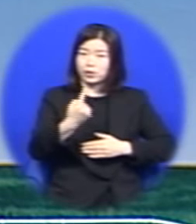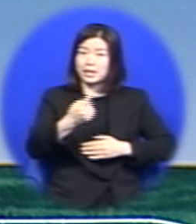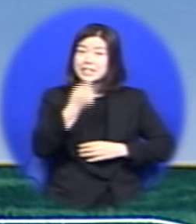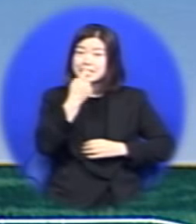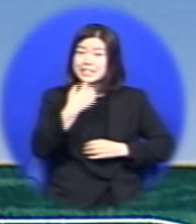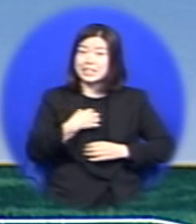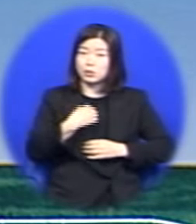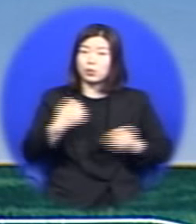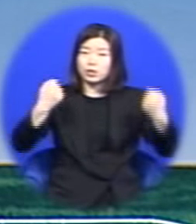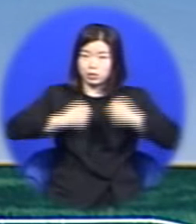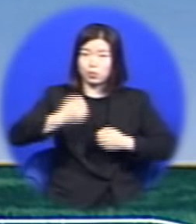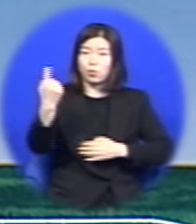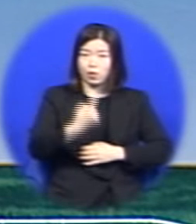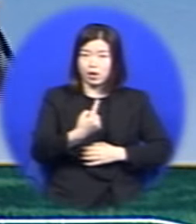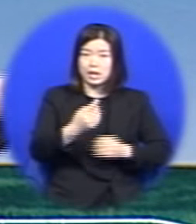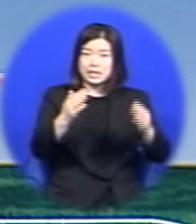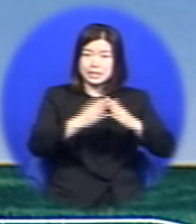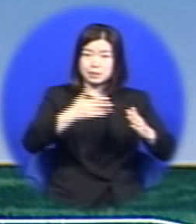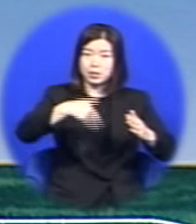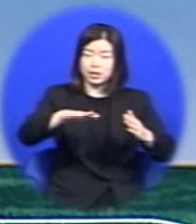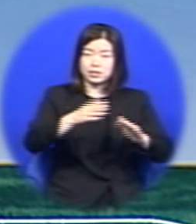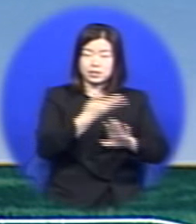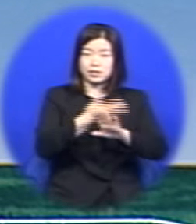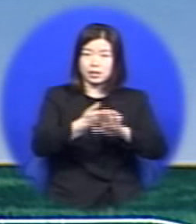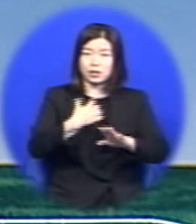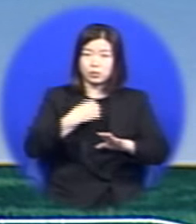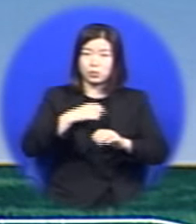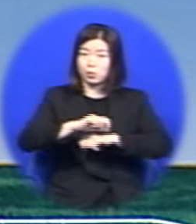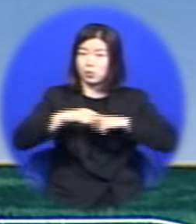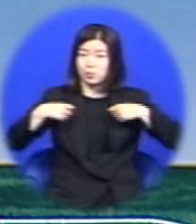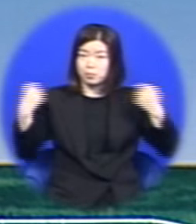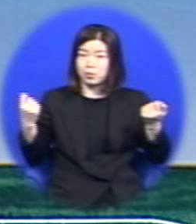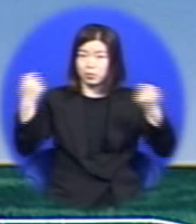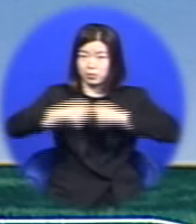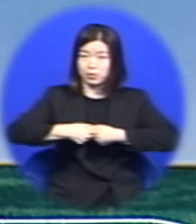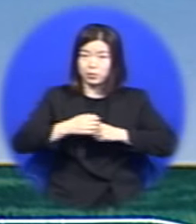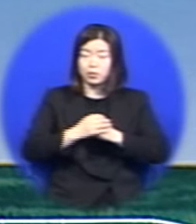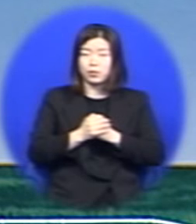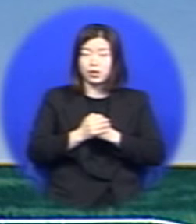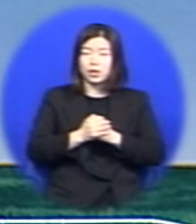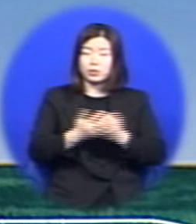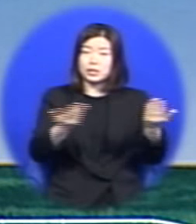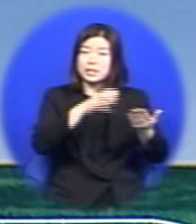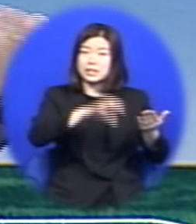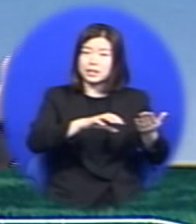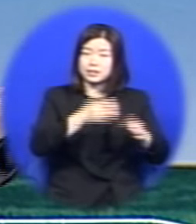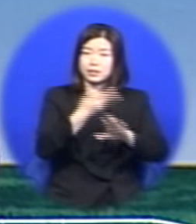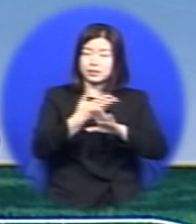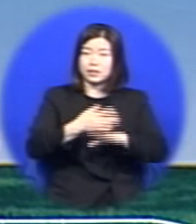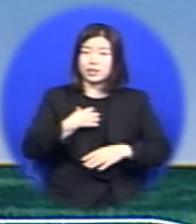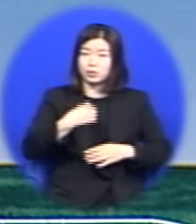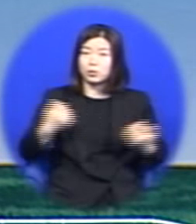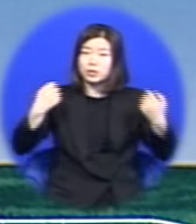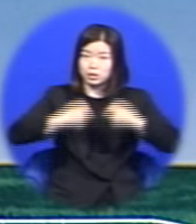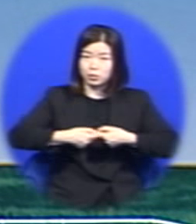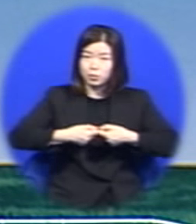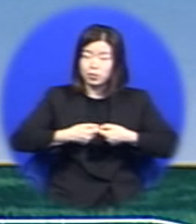왔다가 집에 가서는 또 딴 옷 갈아입고 직장 가면 또 딴 옷 갈아입고 여행 갈 때 또 딴 옷